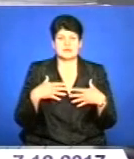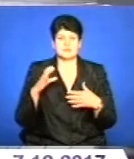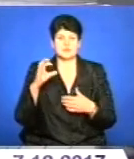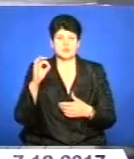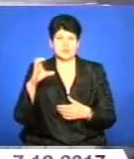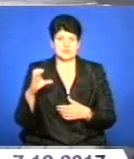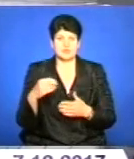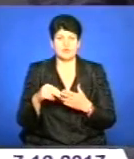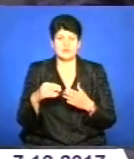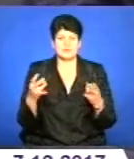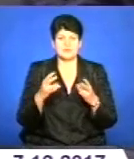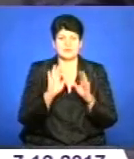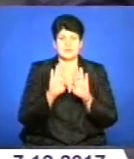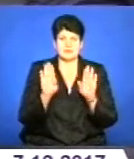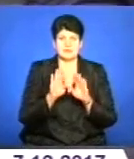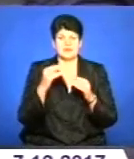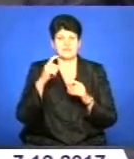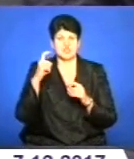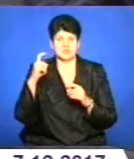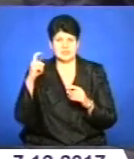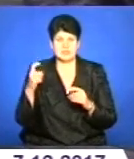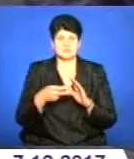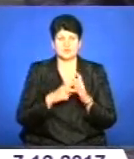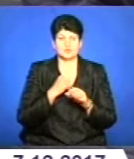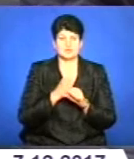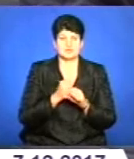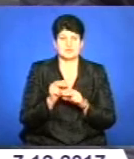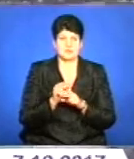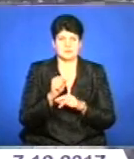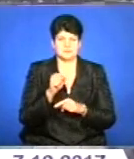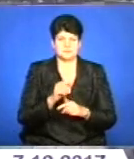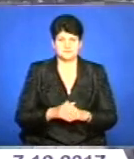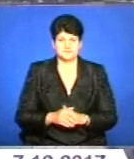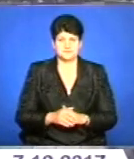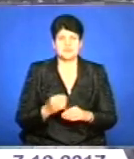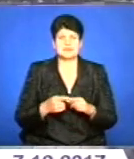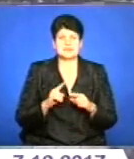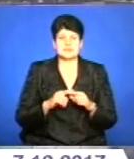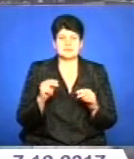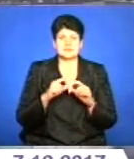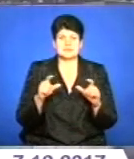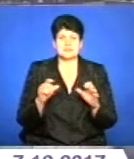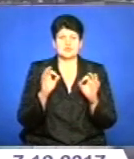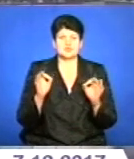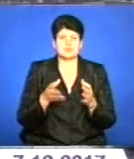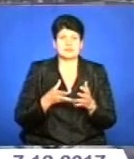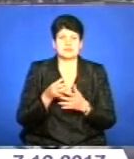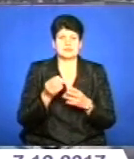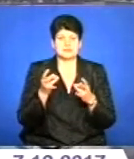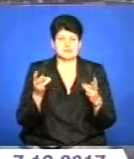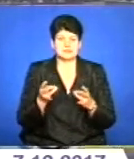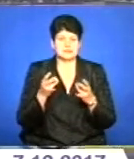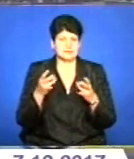й закупила необхідні меблі, вішаки, а згодом планує зробити у приміщенні ремонт. Це магазин, в якому нічого платити не треба,